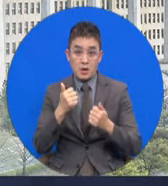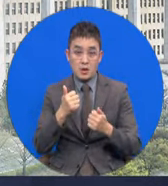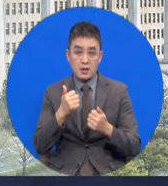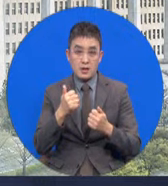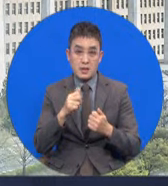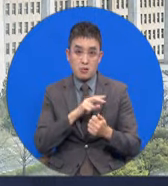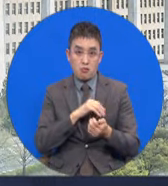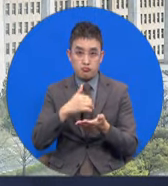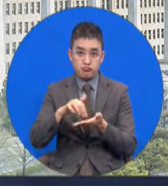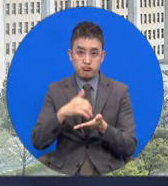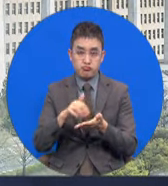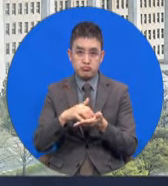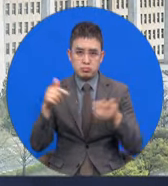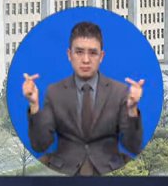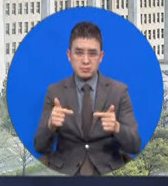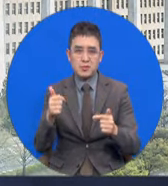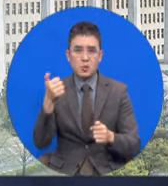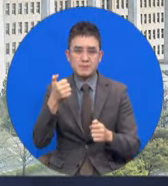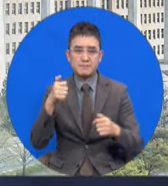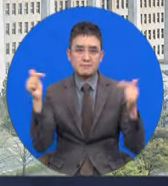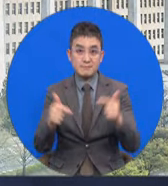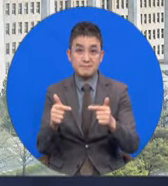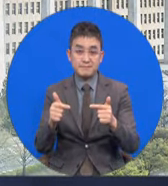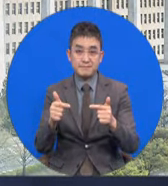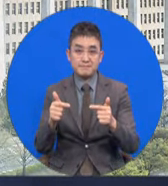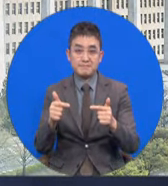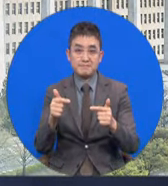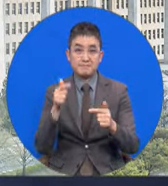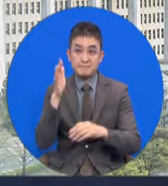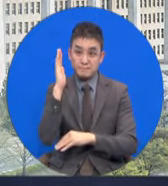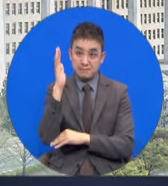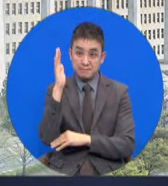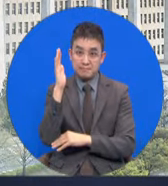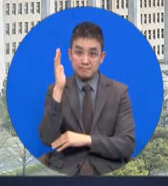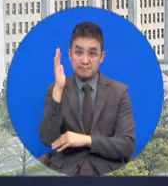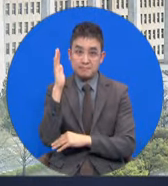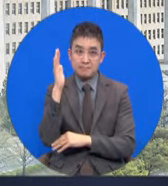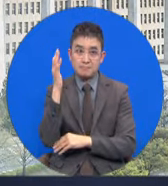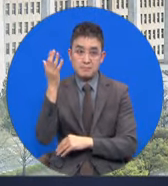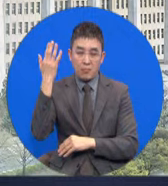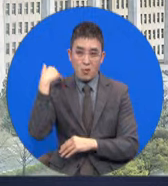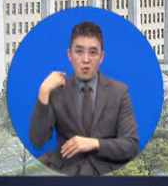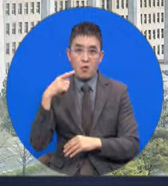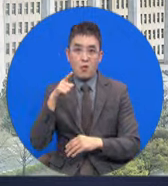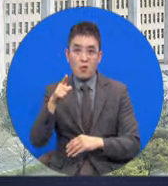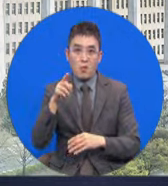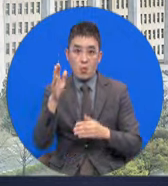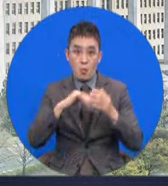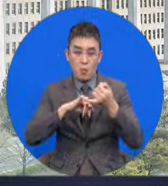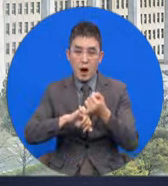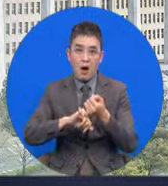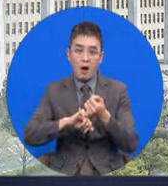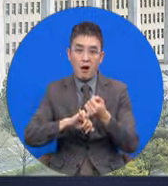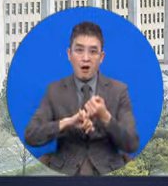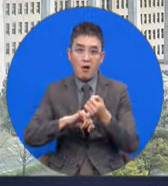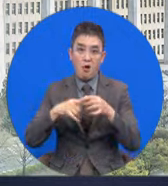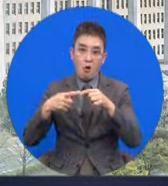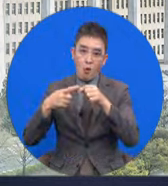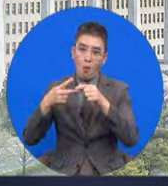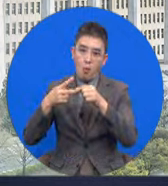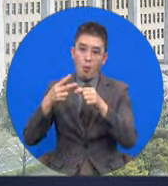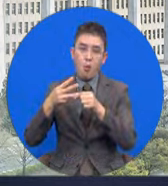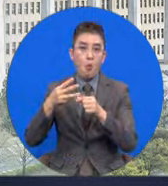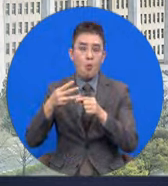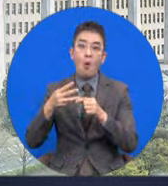정원을 한 50명 정도를 감축을 하겠다. 이런 것들도 사실 굉장히 굵직굵직한 그러한 그 공약이었기 때문에